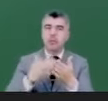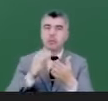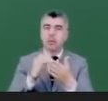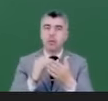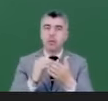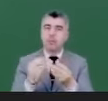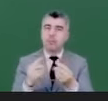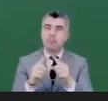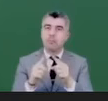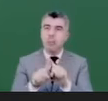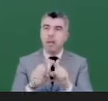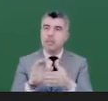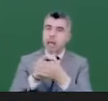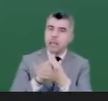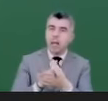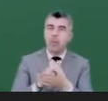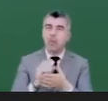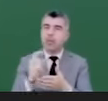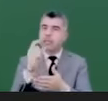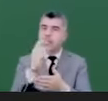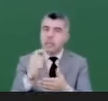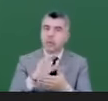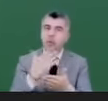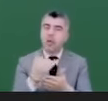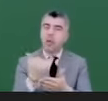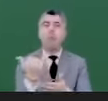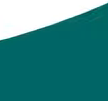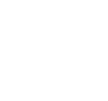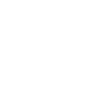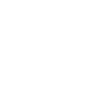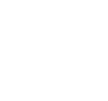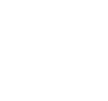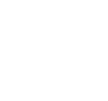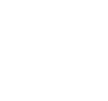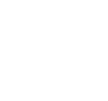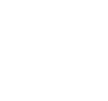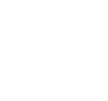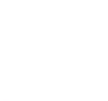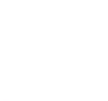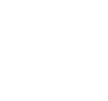القيم الوطنيه والدينيه وكذا وهذا مهم جدا لبلادنا